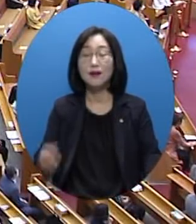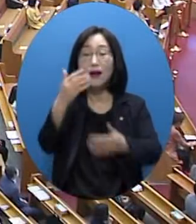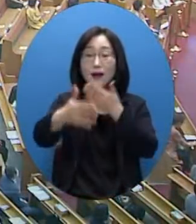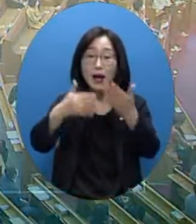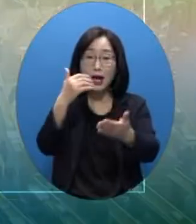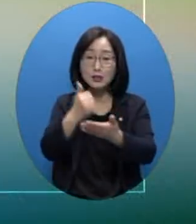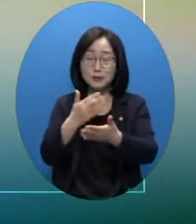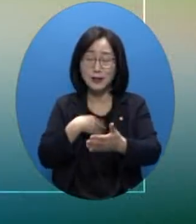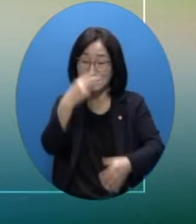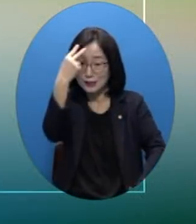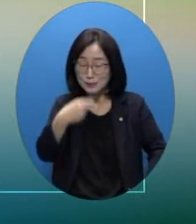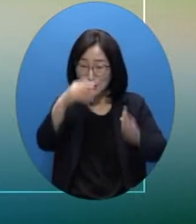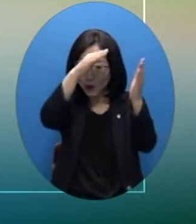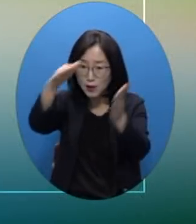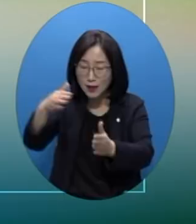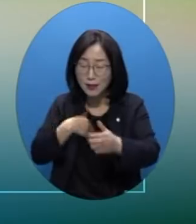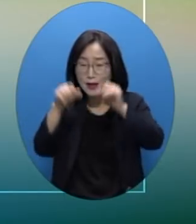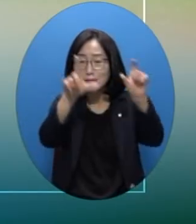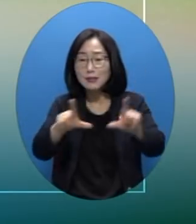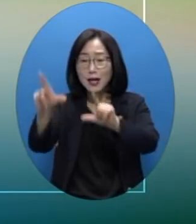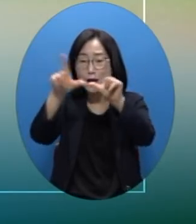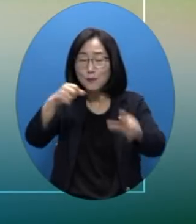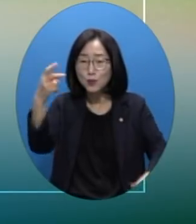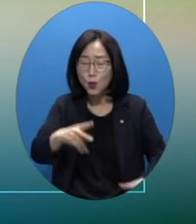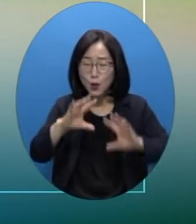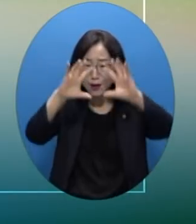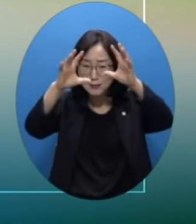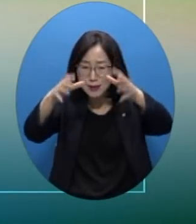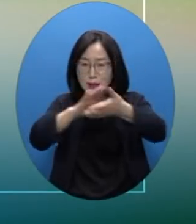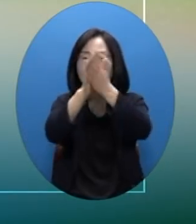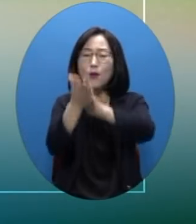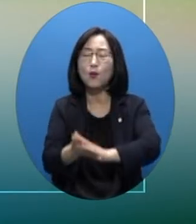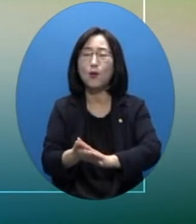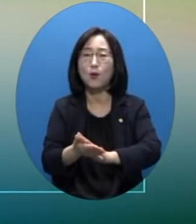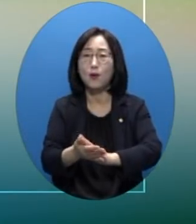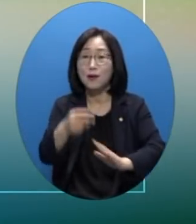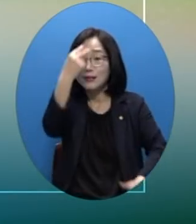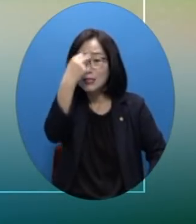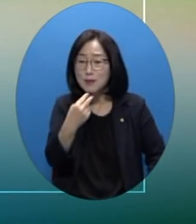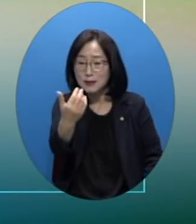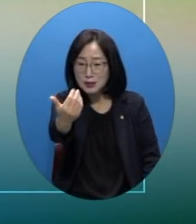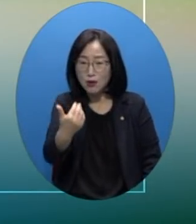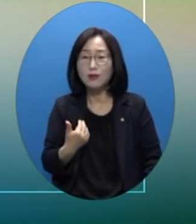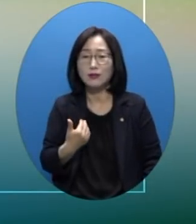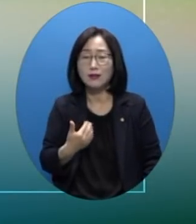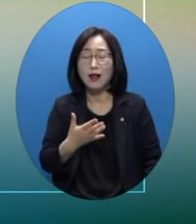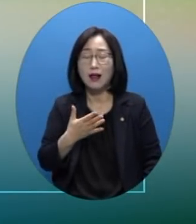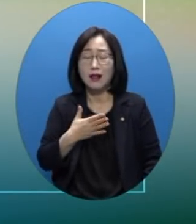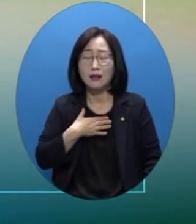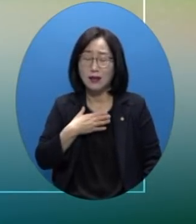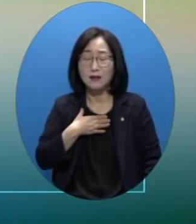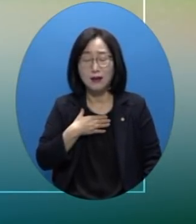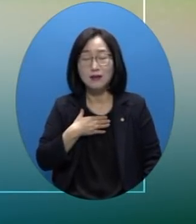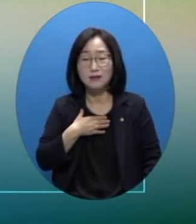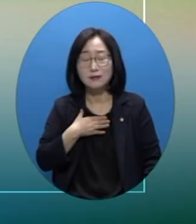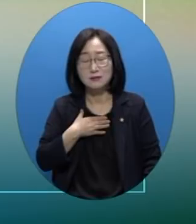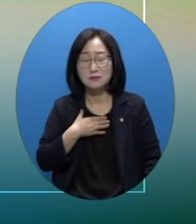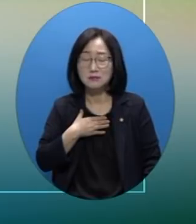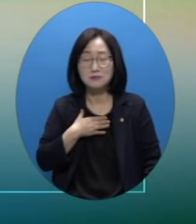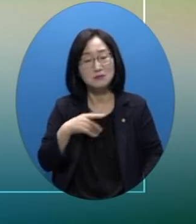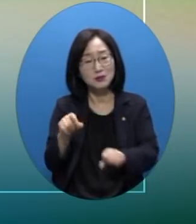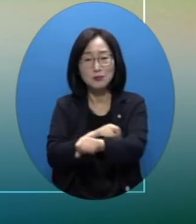하나님은 저의 실명을 통해 저의 삶뿐만 아니라 세상을 바꾸셨습니다. 실명을 하기 전에는 저는